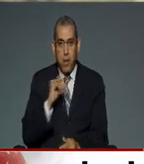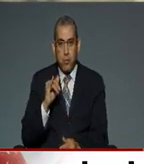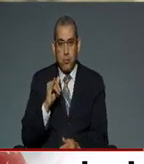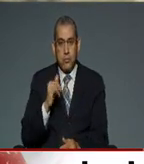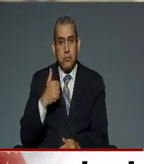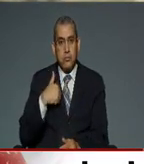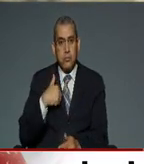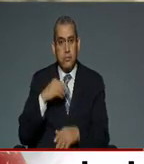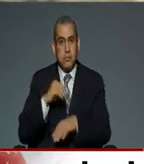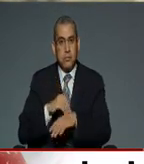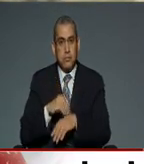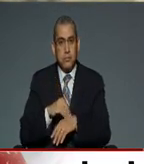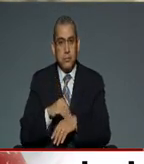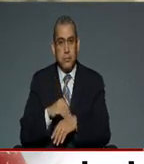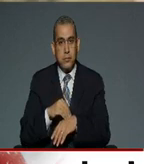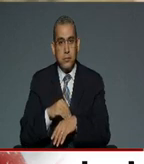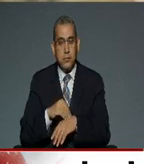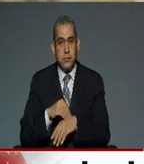واعتقد